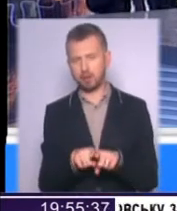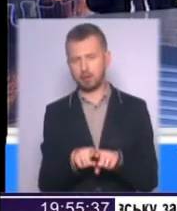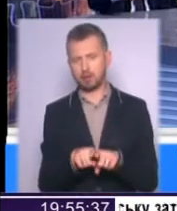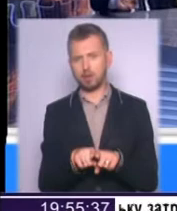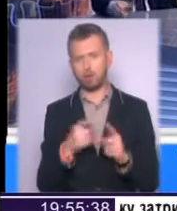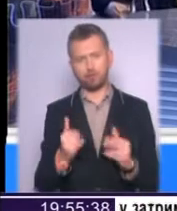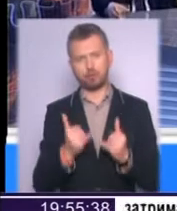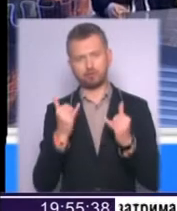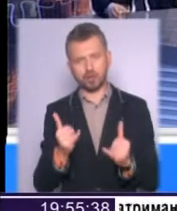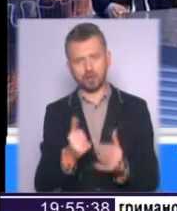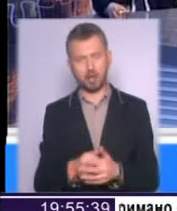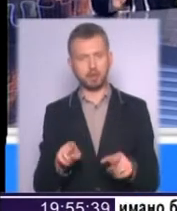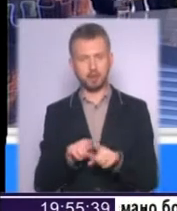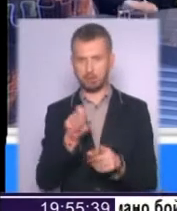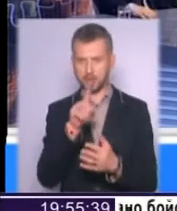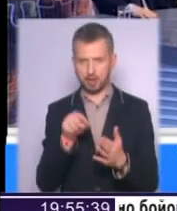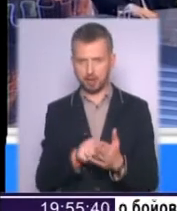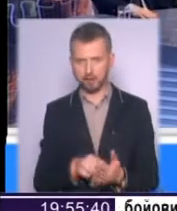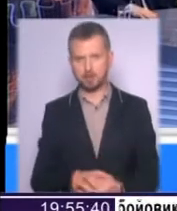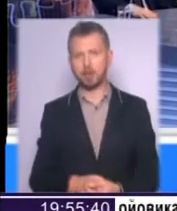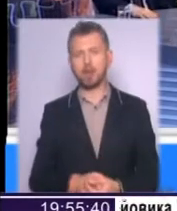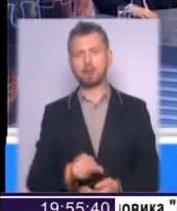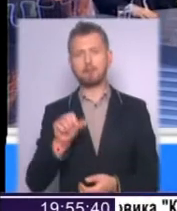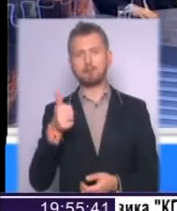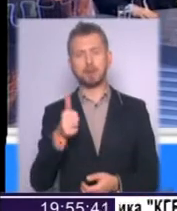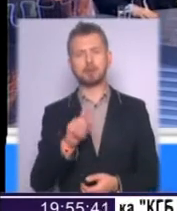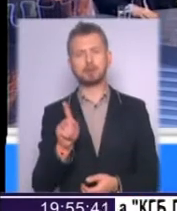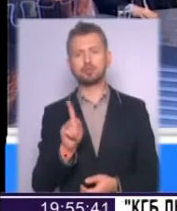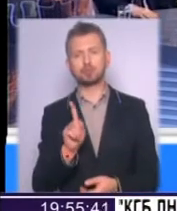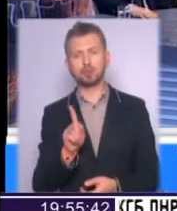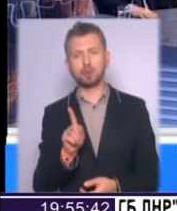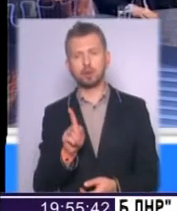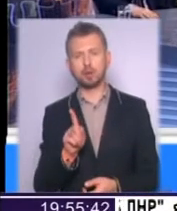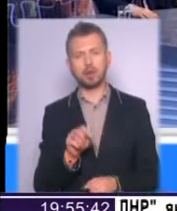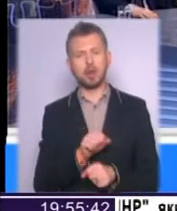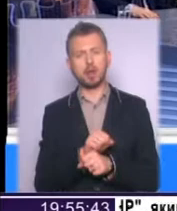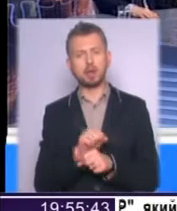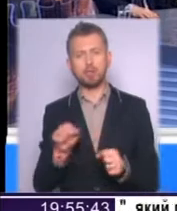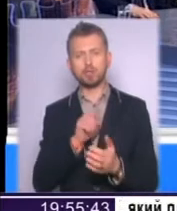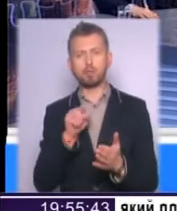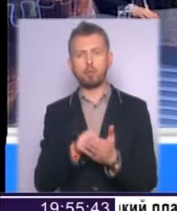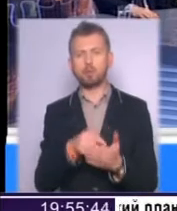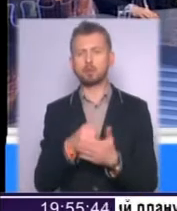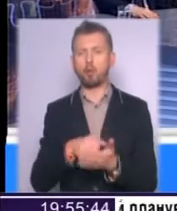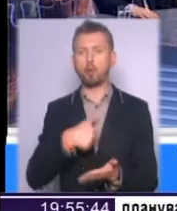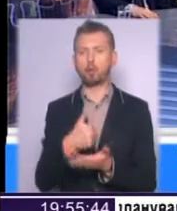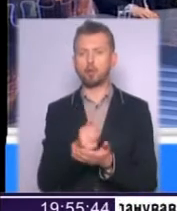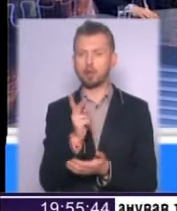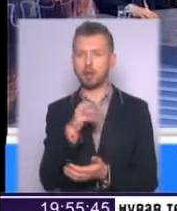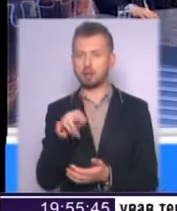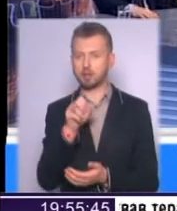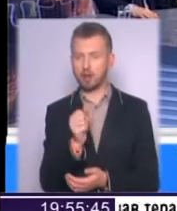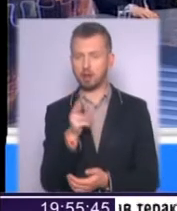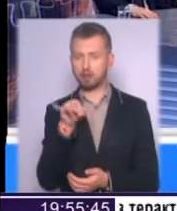положительна. Так. Таке питання. Так. Перше, що не можна попасти до голови КМДА Кличко